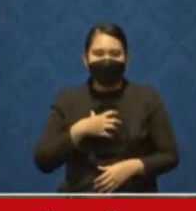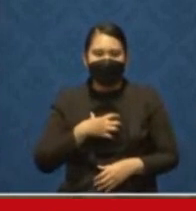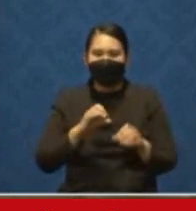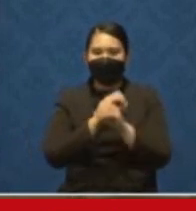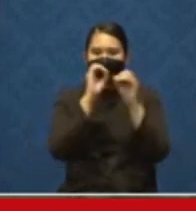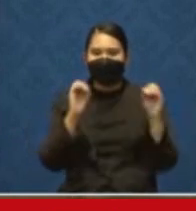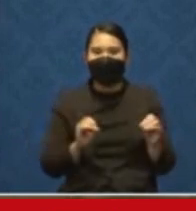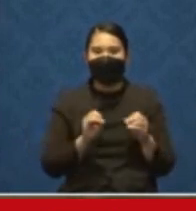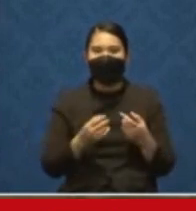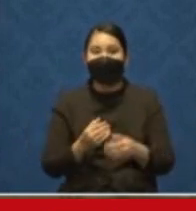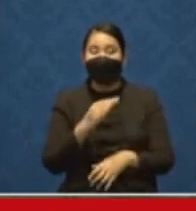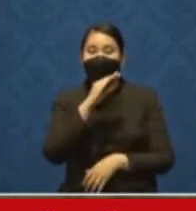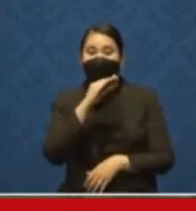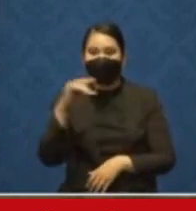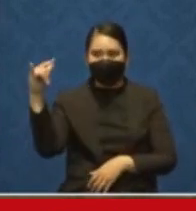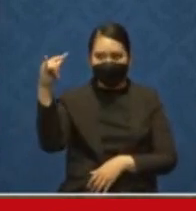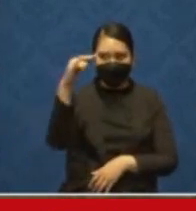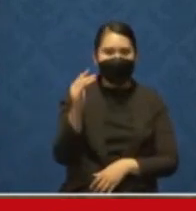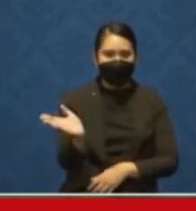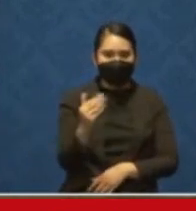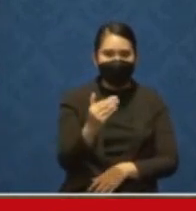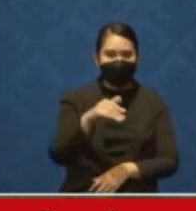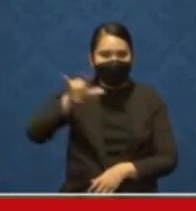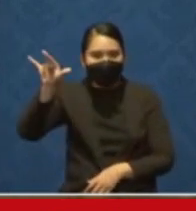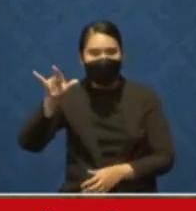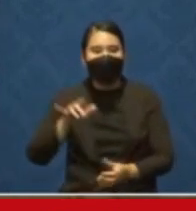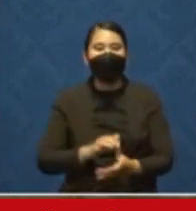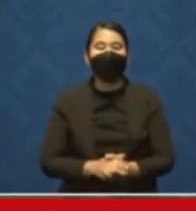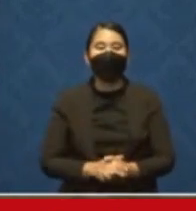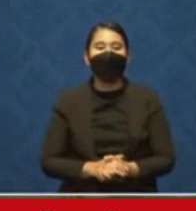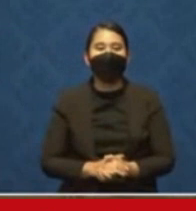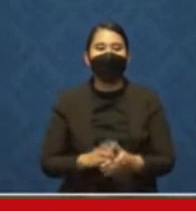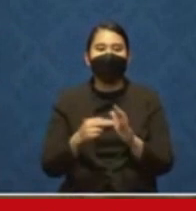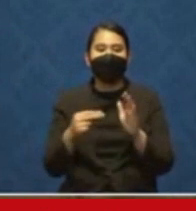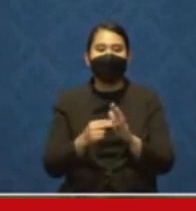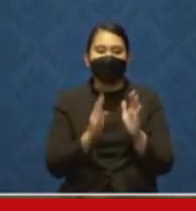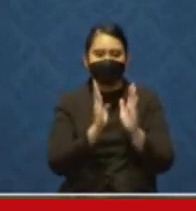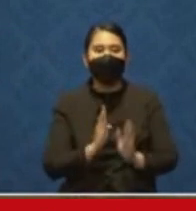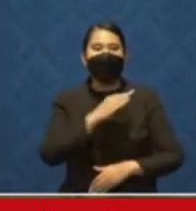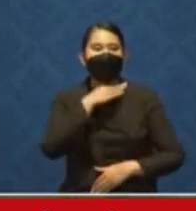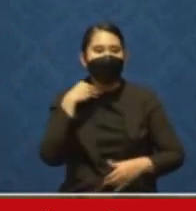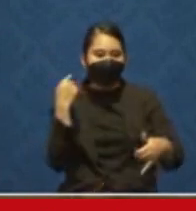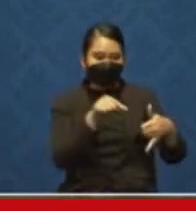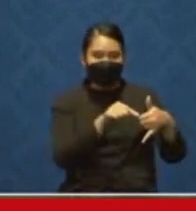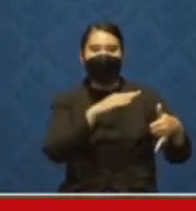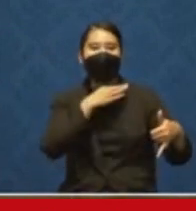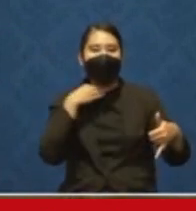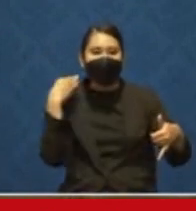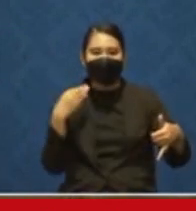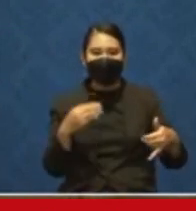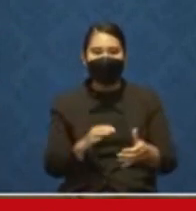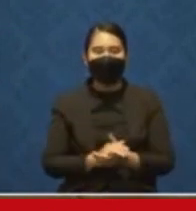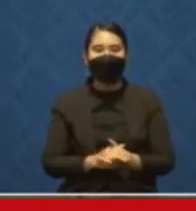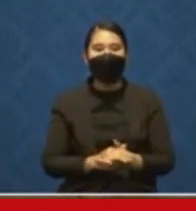ชีวิตคนที่เขาหนีร้อนมาพึ่งเย็นเนี่ยถ้าคุณคิดอย่างนั้นจริงๆอย่าคิ้วหลิ่วตา